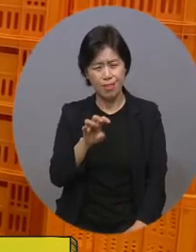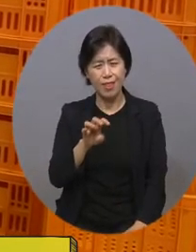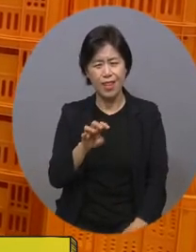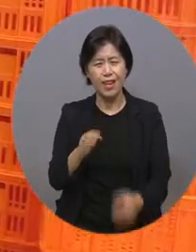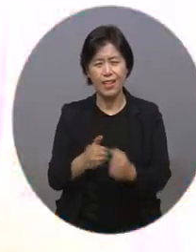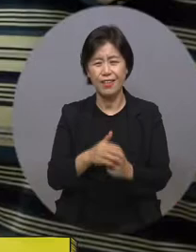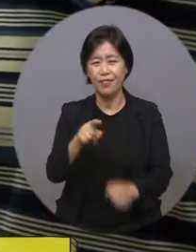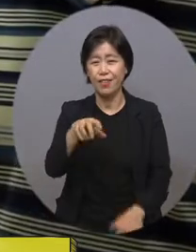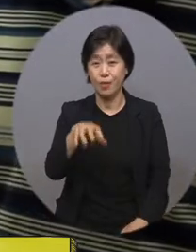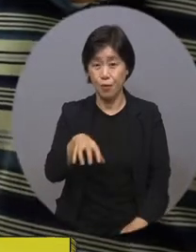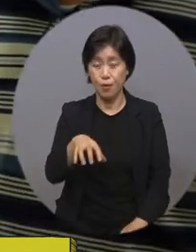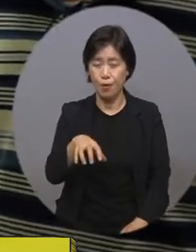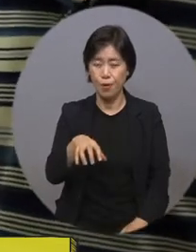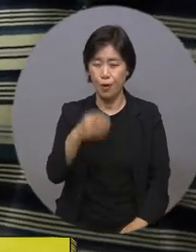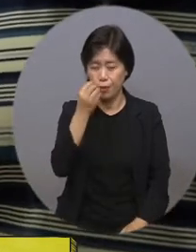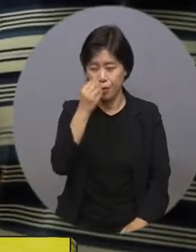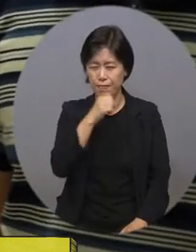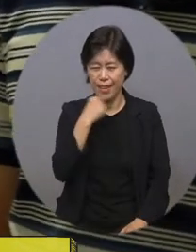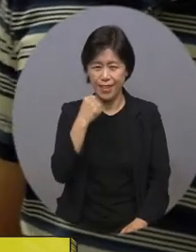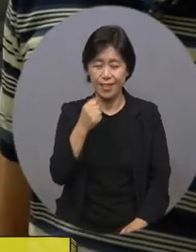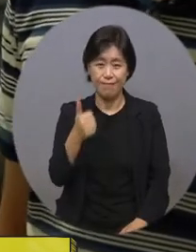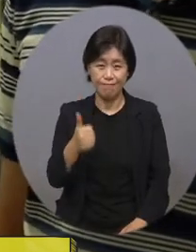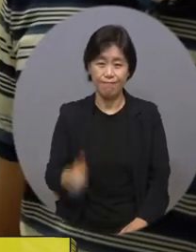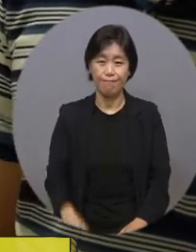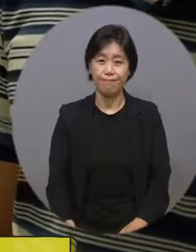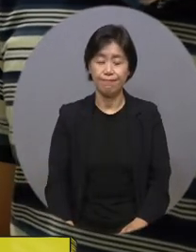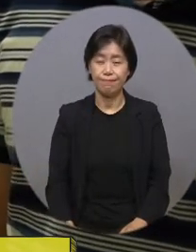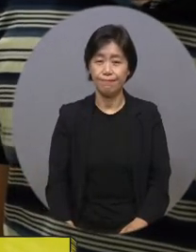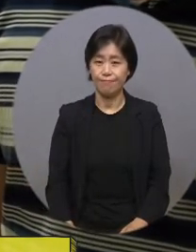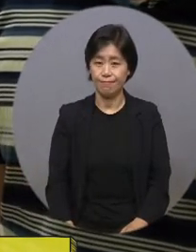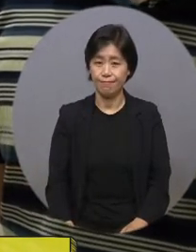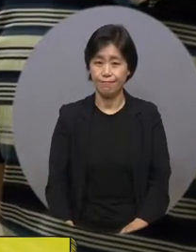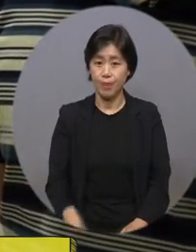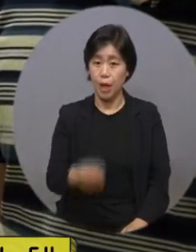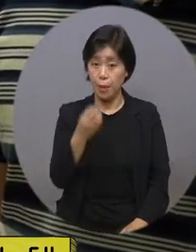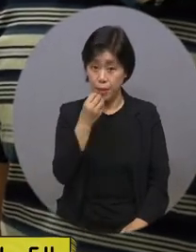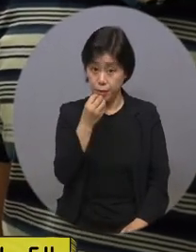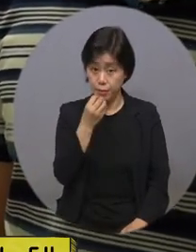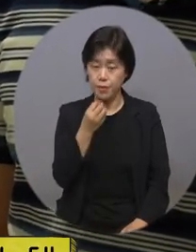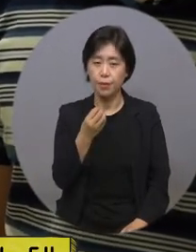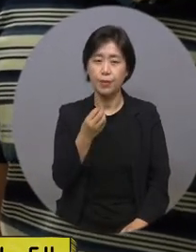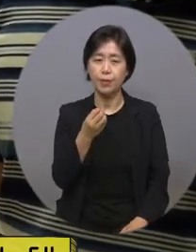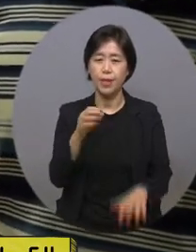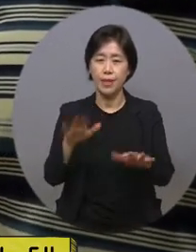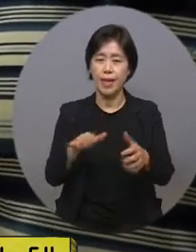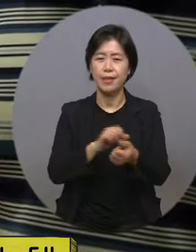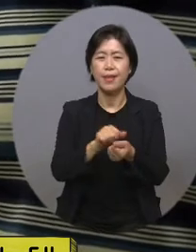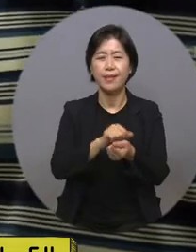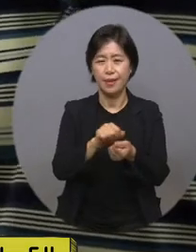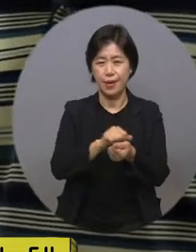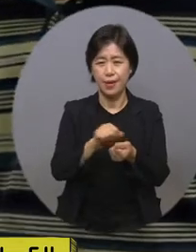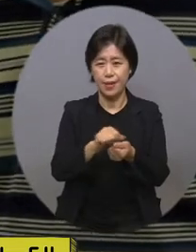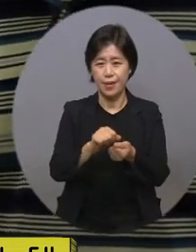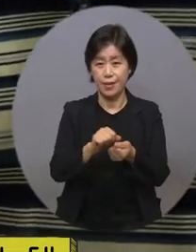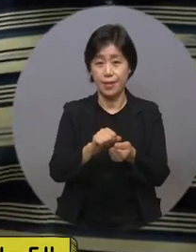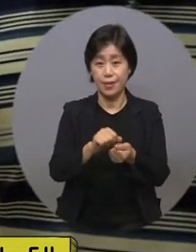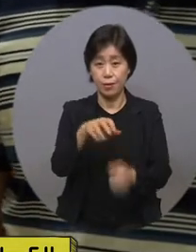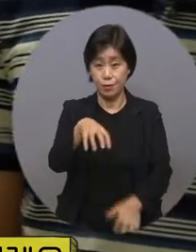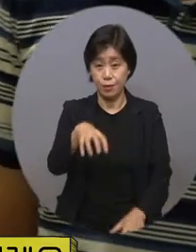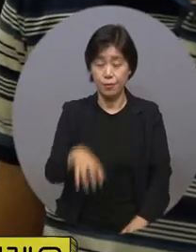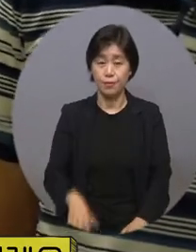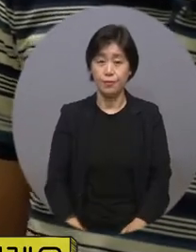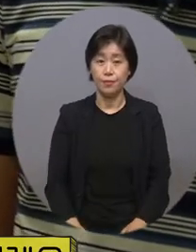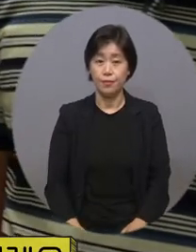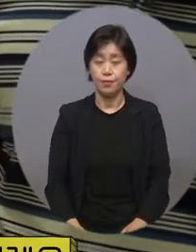봅니다. 네. 방금 이제 선별 과정을 거친 방울토마토들이 지금 이제 세척 과정을 거치기 위해서 온 곳이라고 했는데